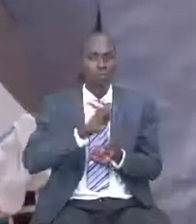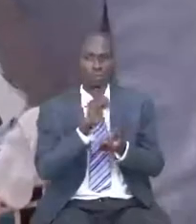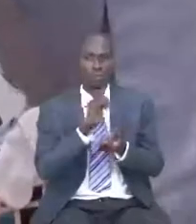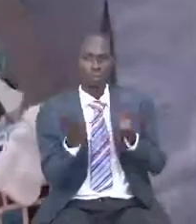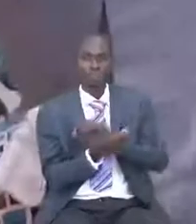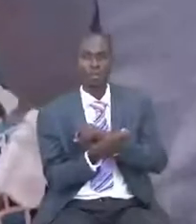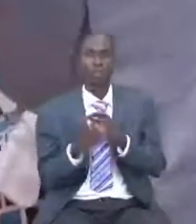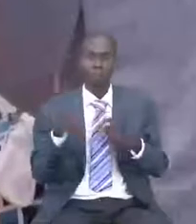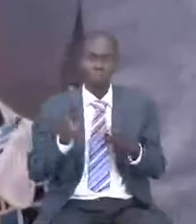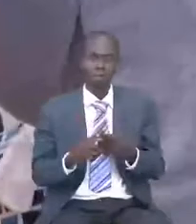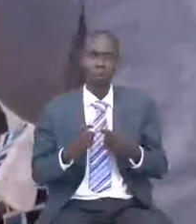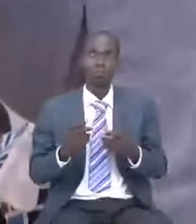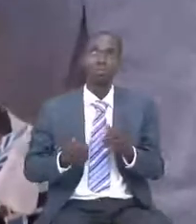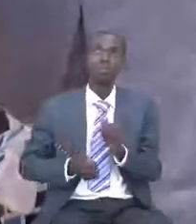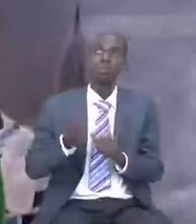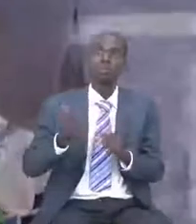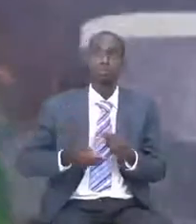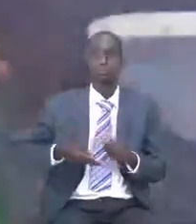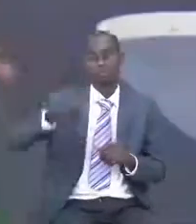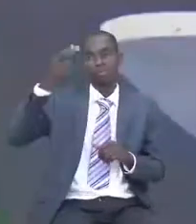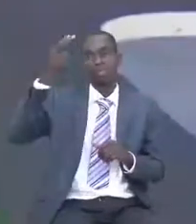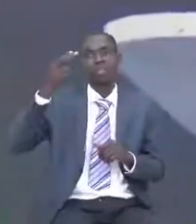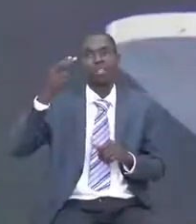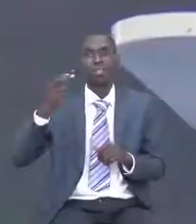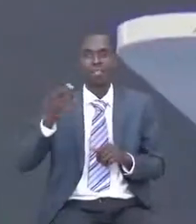L'élimination va être transformée en élévation.